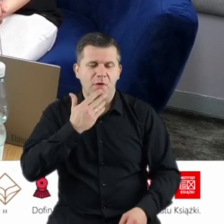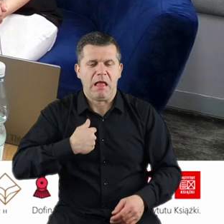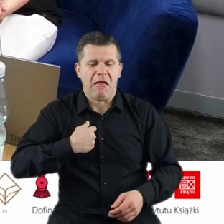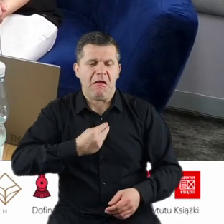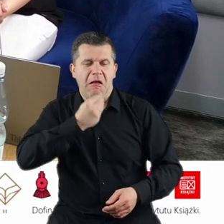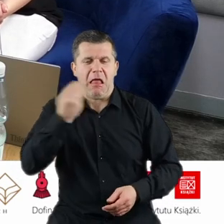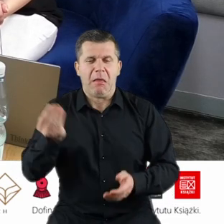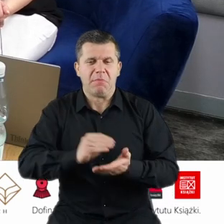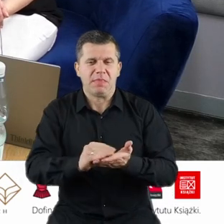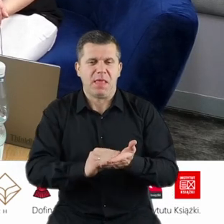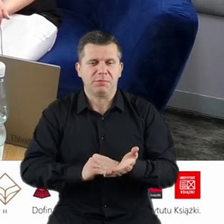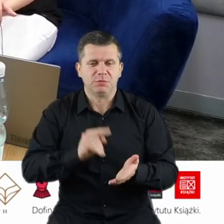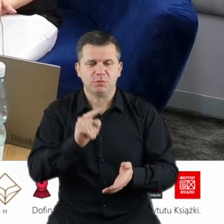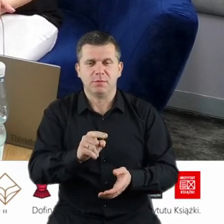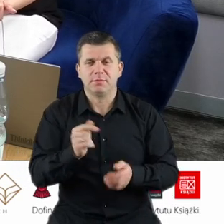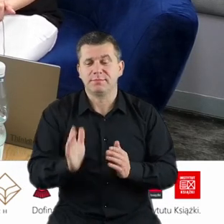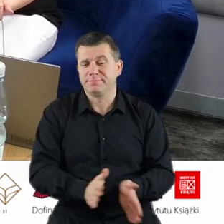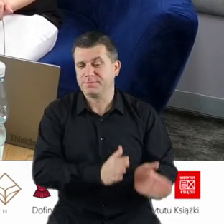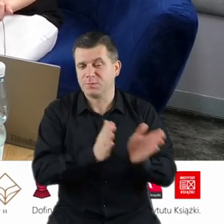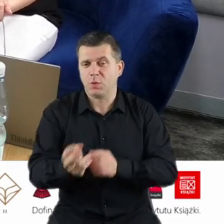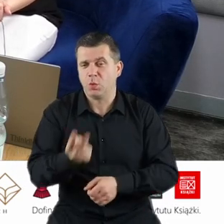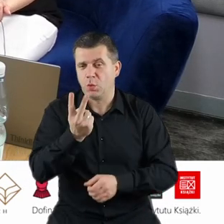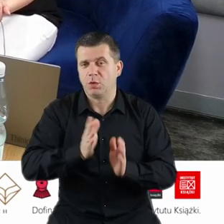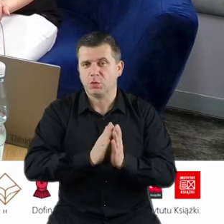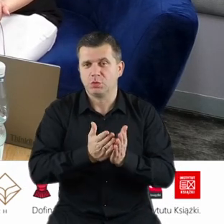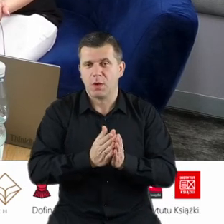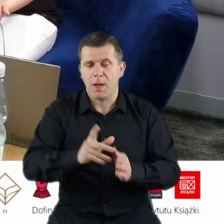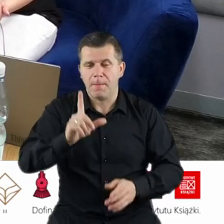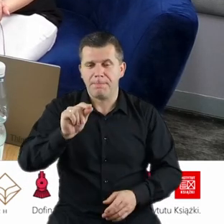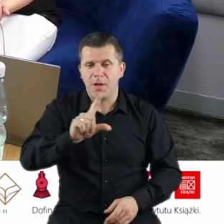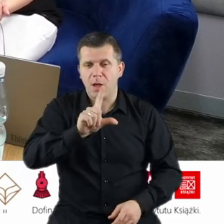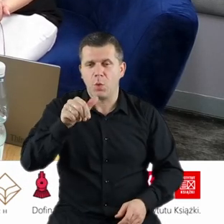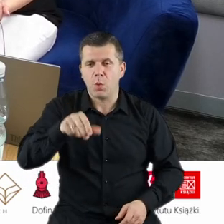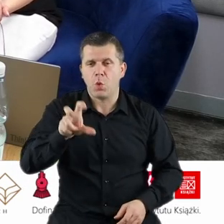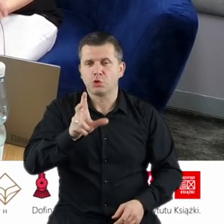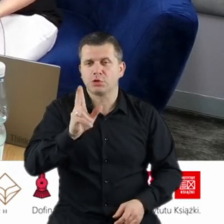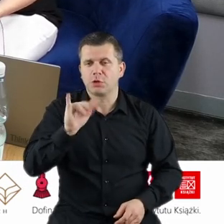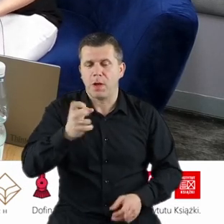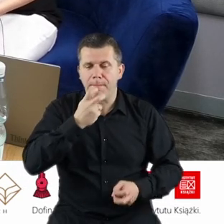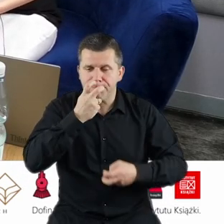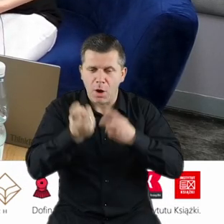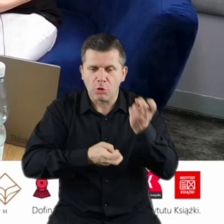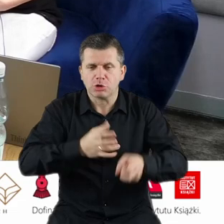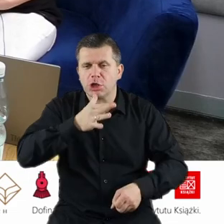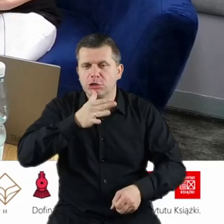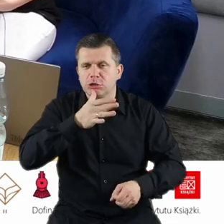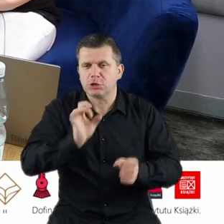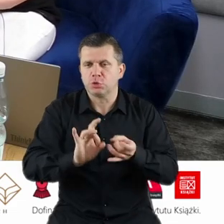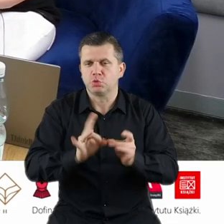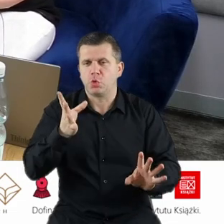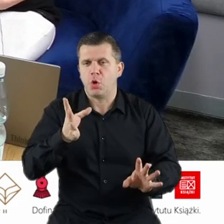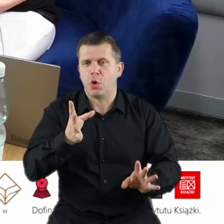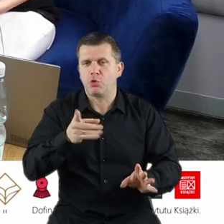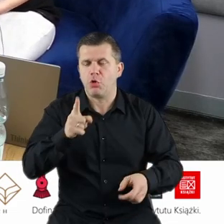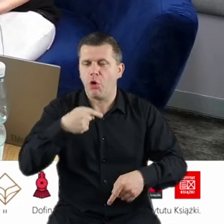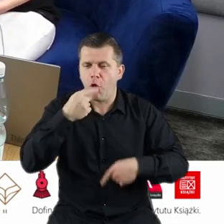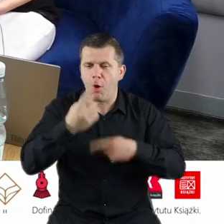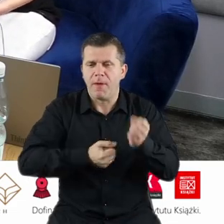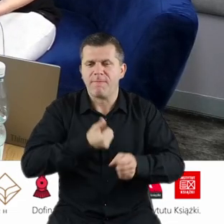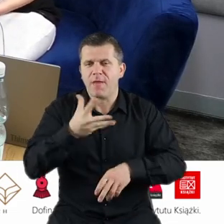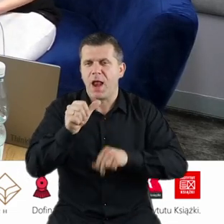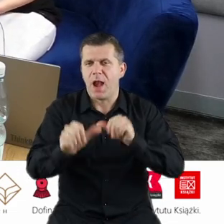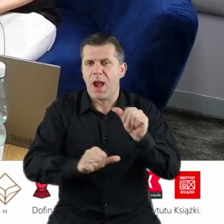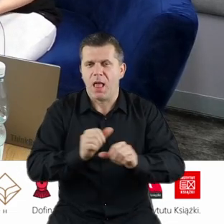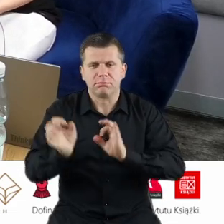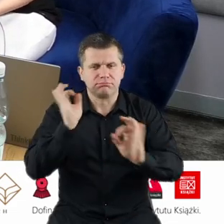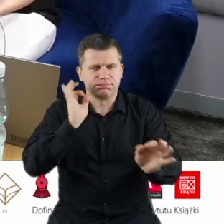sam to lepiej napisał. Przejdziemy teraz do drugiej książki. Płuczki, poszukiwacze żydowskiego złota. To reporterska